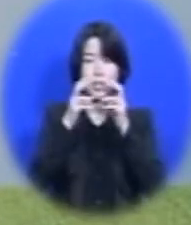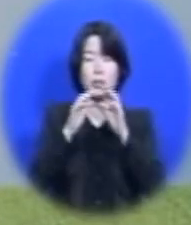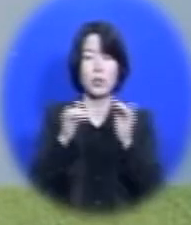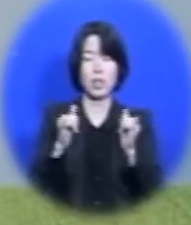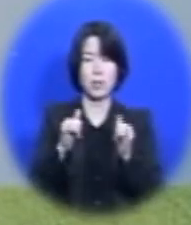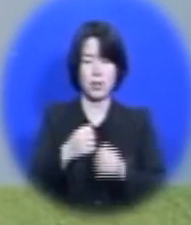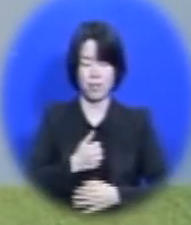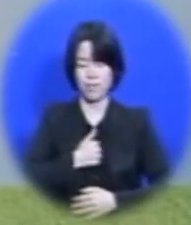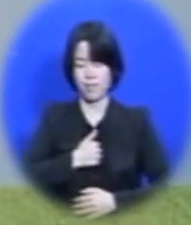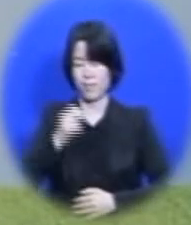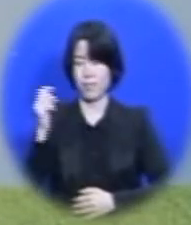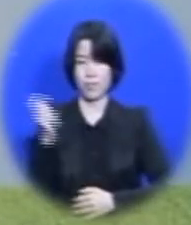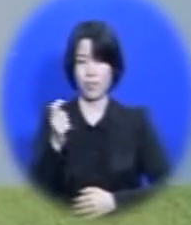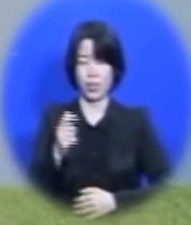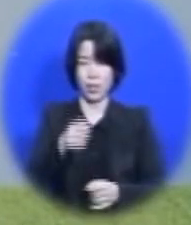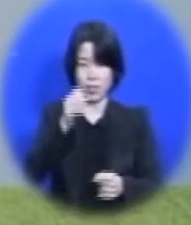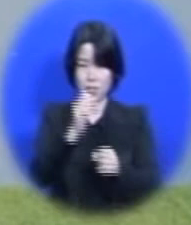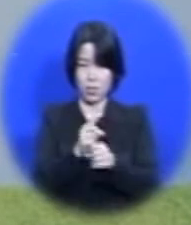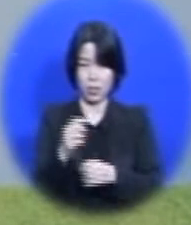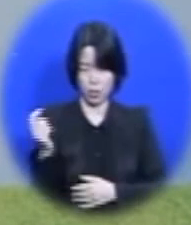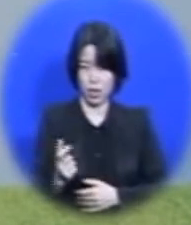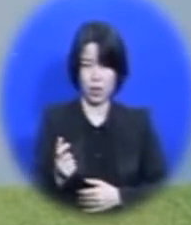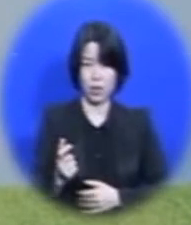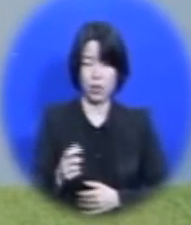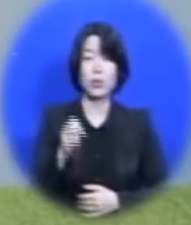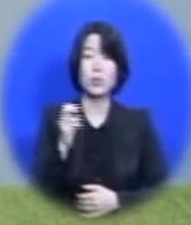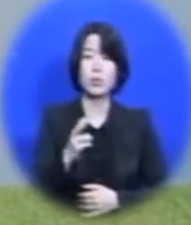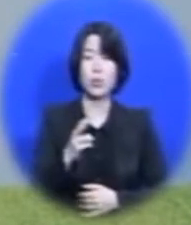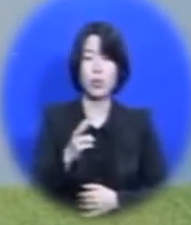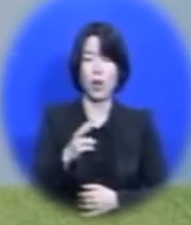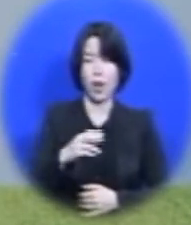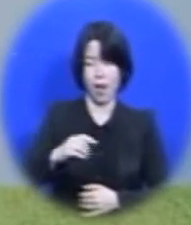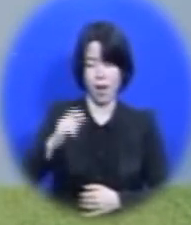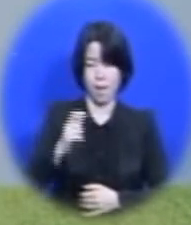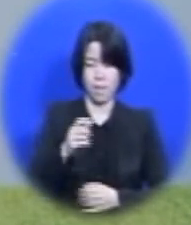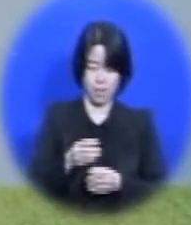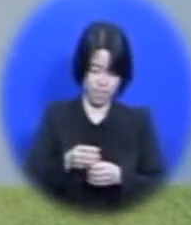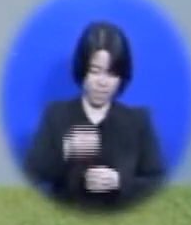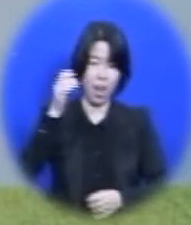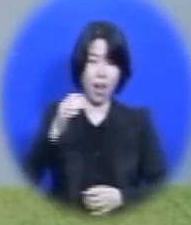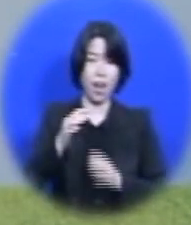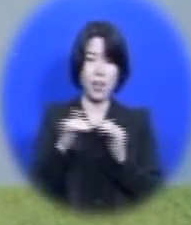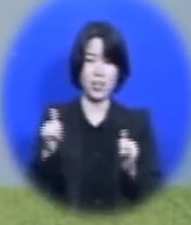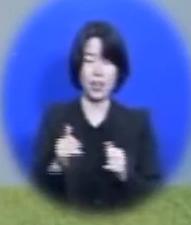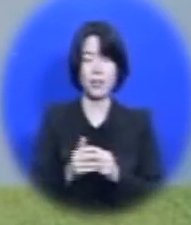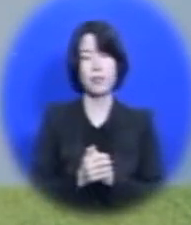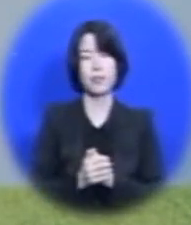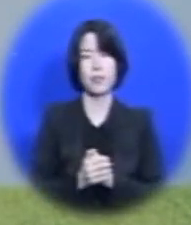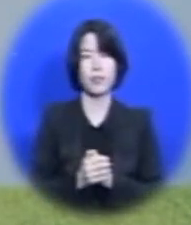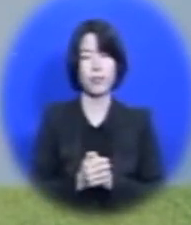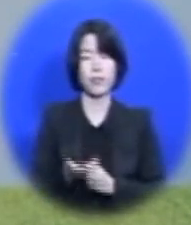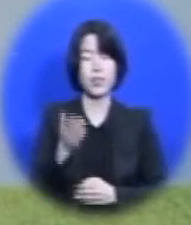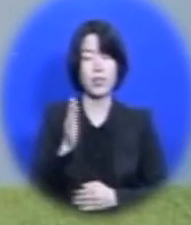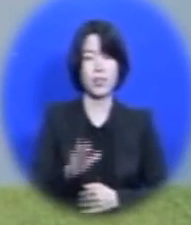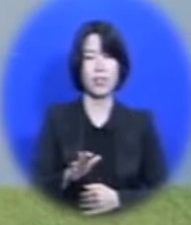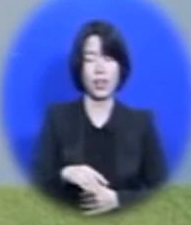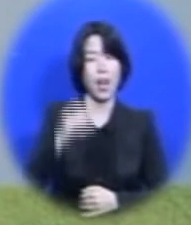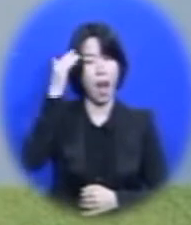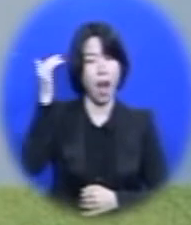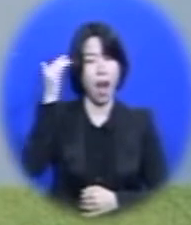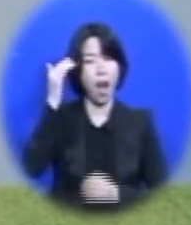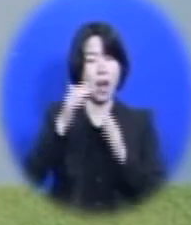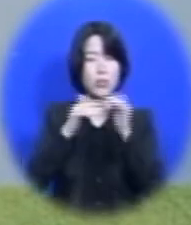자존심이 강하고 성격도 강하고 그리고 아주 강직한 선교사님이셨어요. 그런데 한국